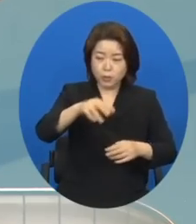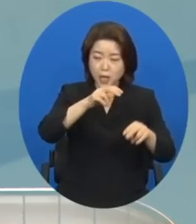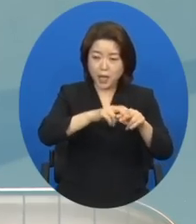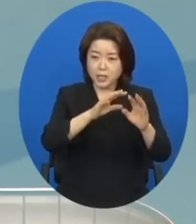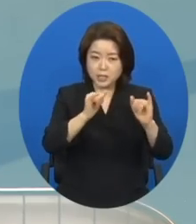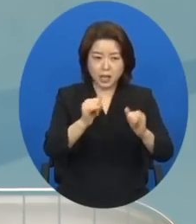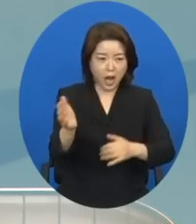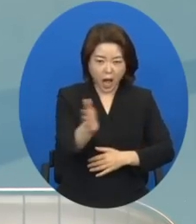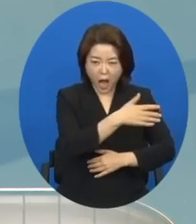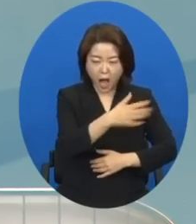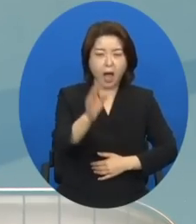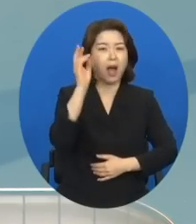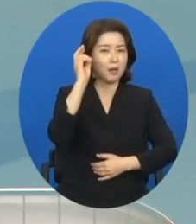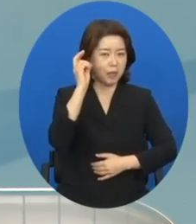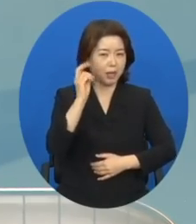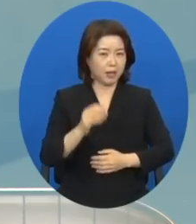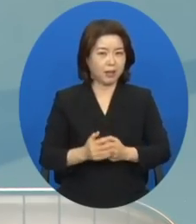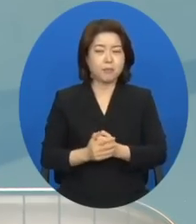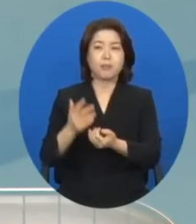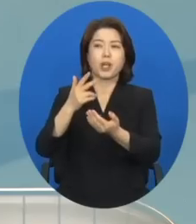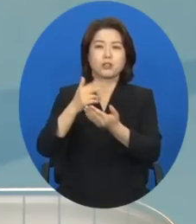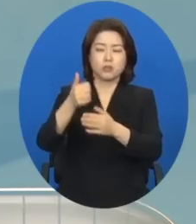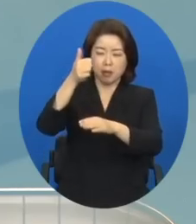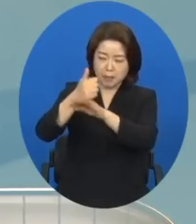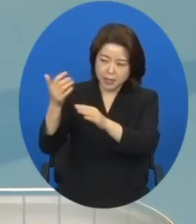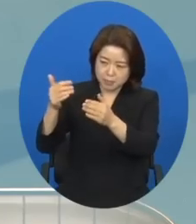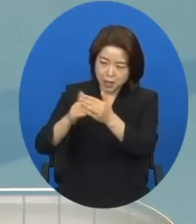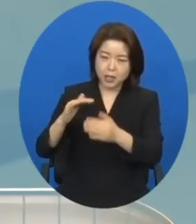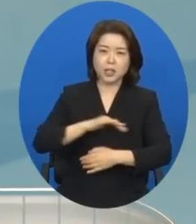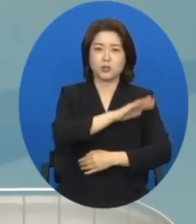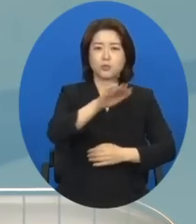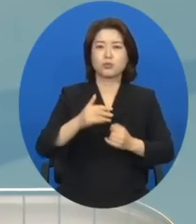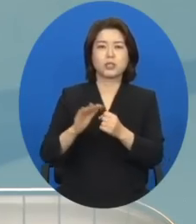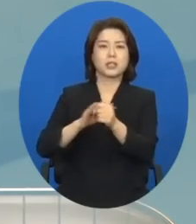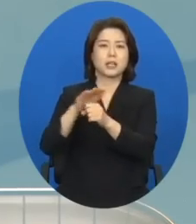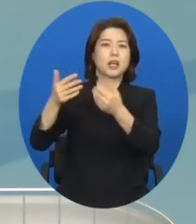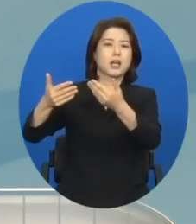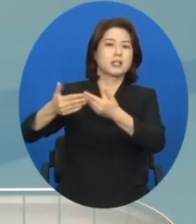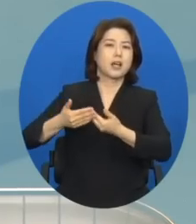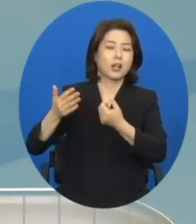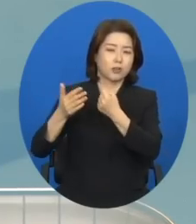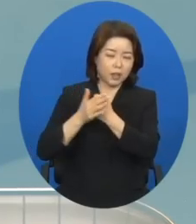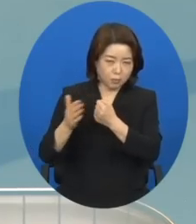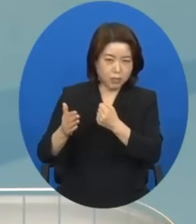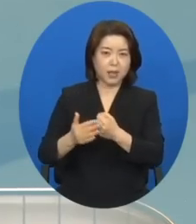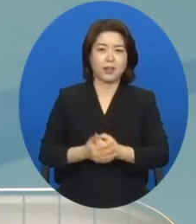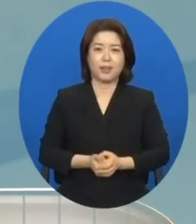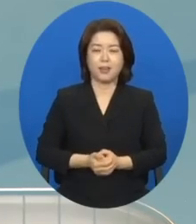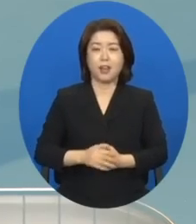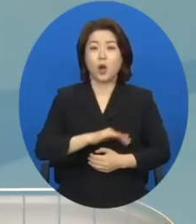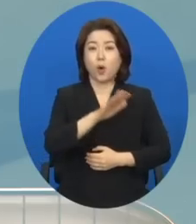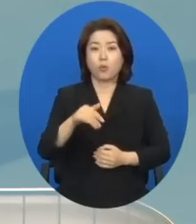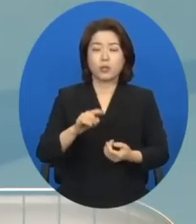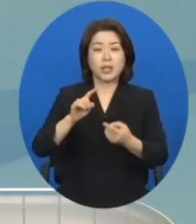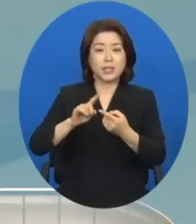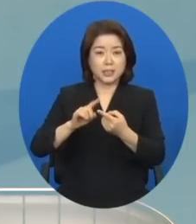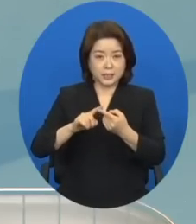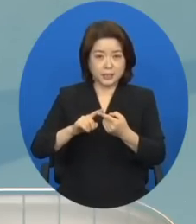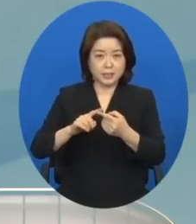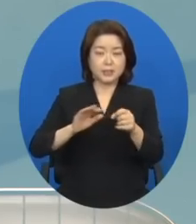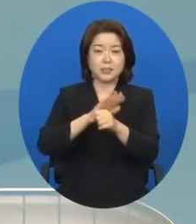앉아있는 분 아무도 없을 거예요. 주님이 마지막까지 끝까지 우리를 품으셨기 때문에 우리는 그 사랑